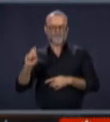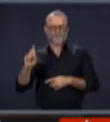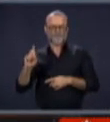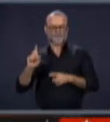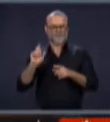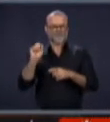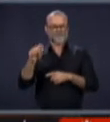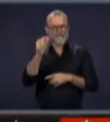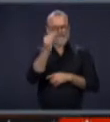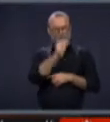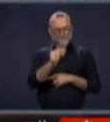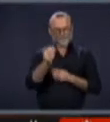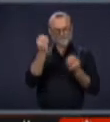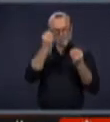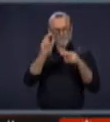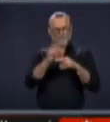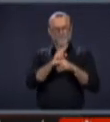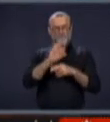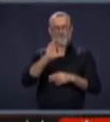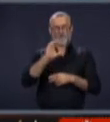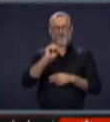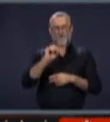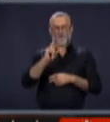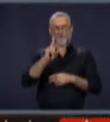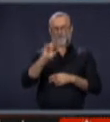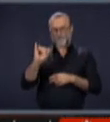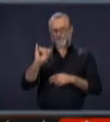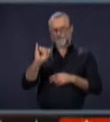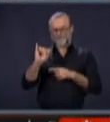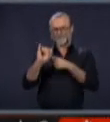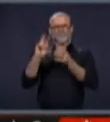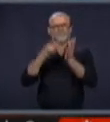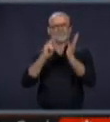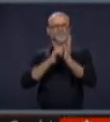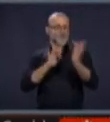Est-ce que le gouvernement envisage